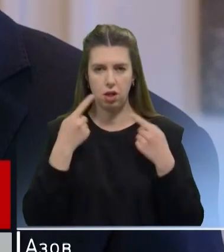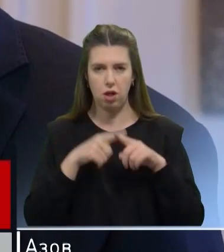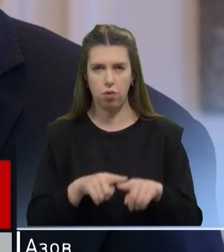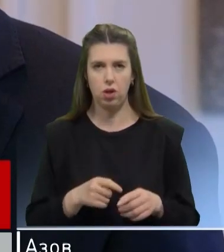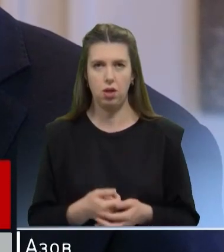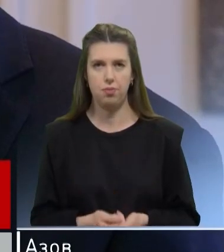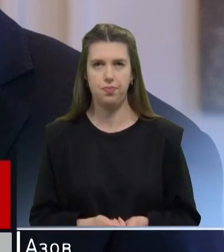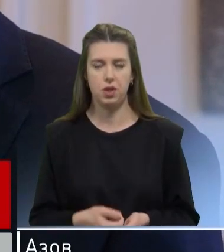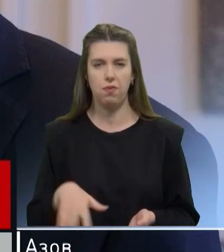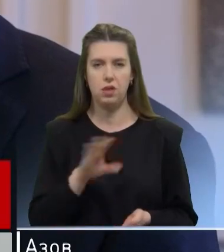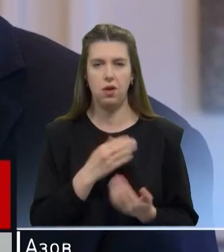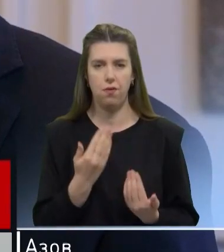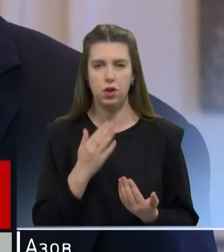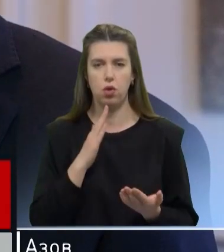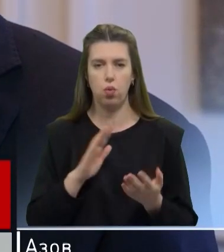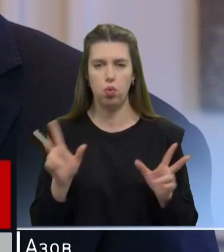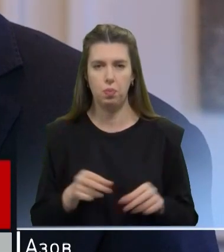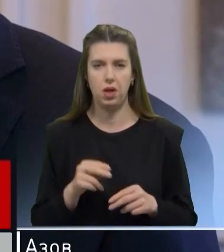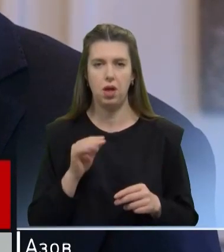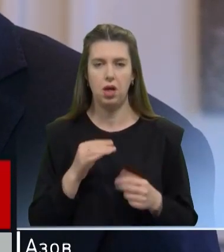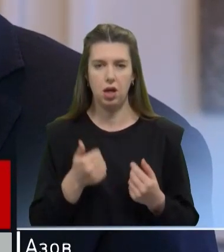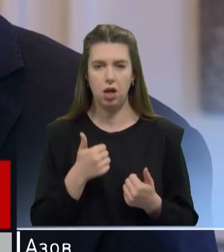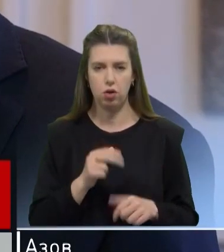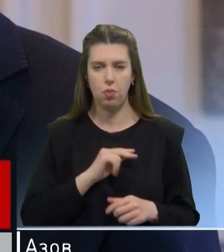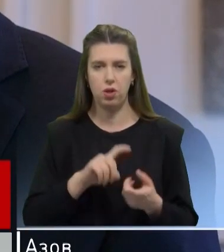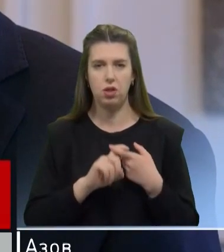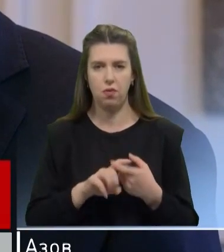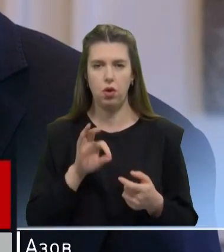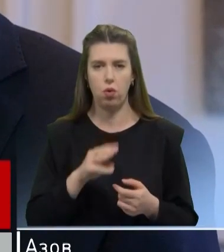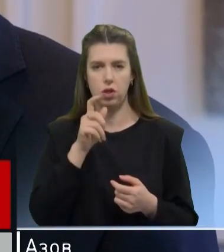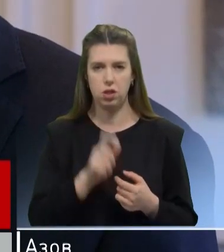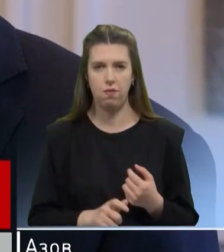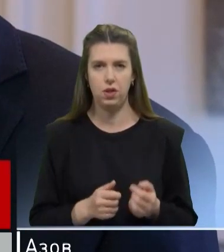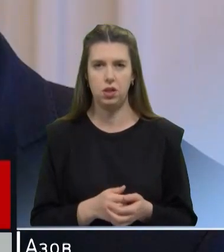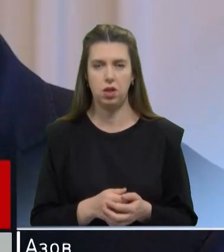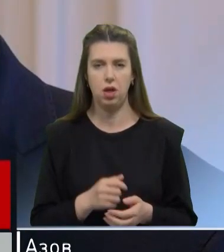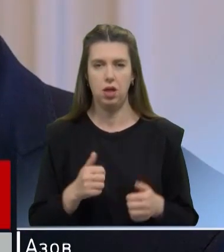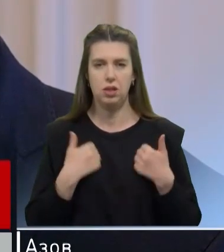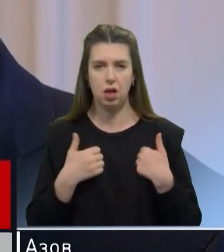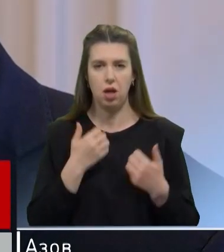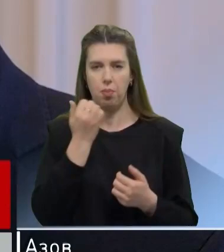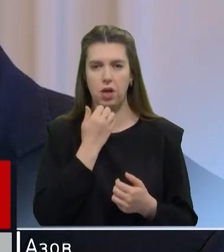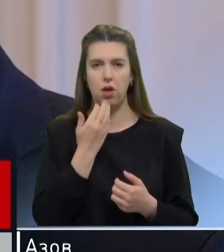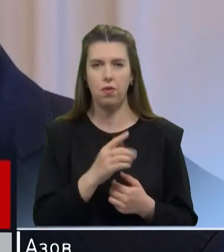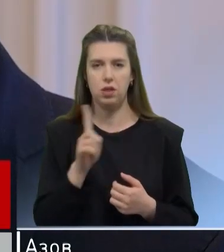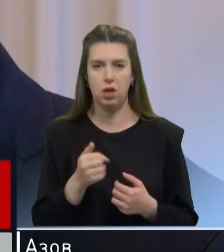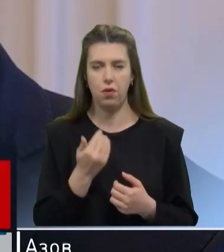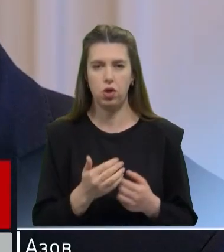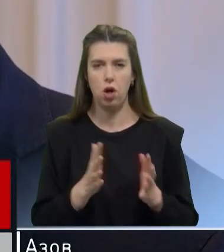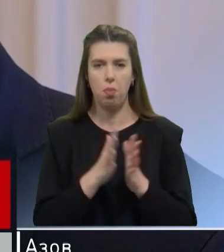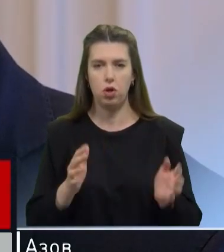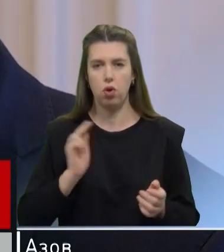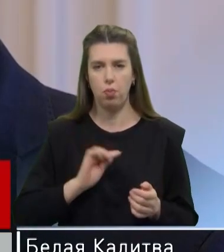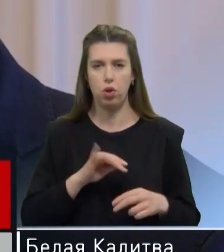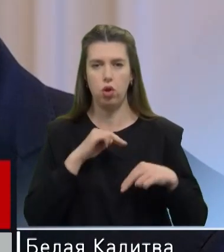технологий, все ваши успехи и эффективная работа зависят от человеческого усердия. Благодарю вас за вашу огромную